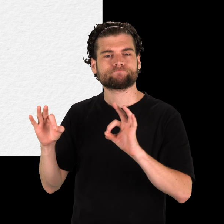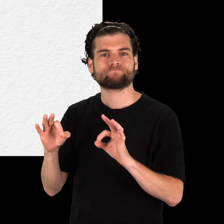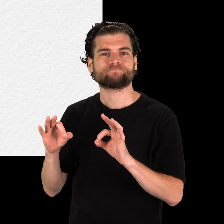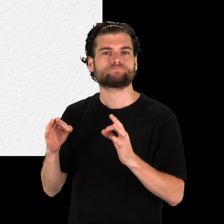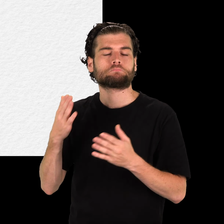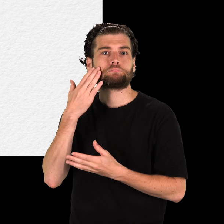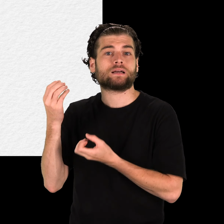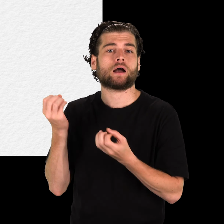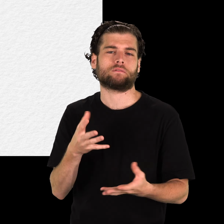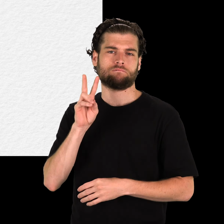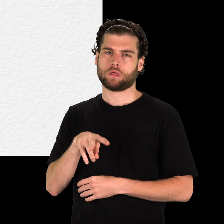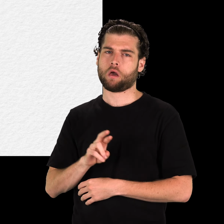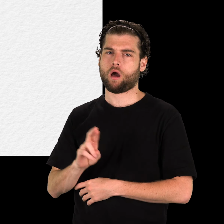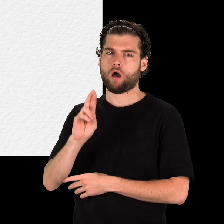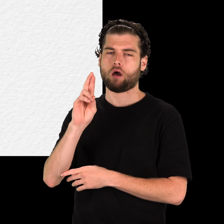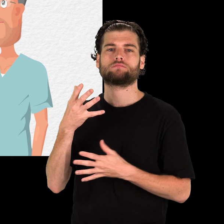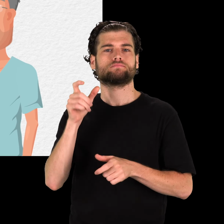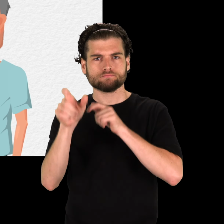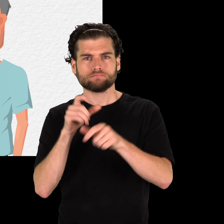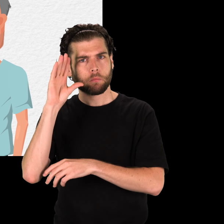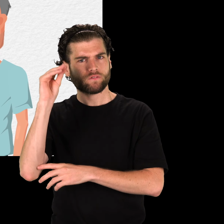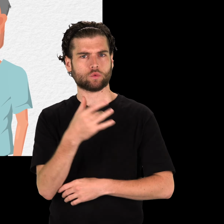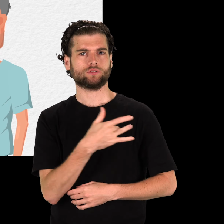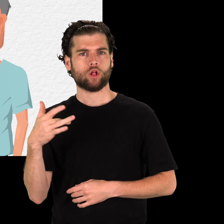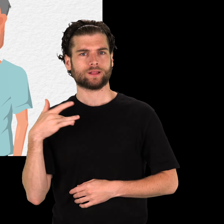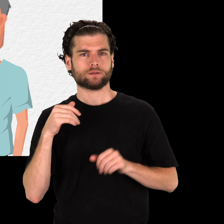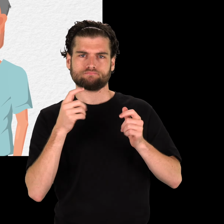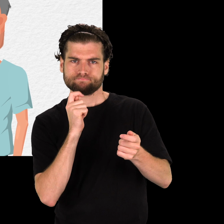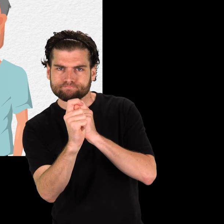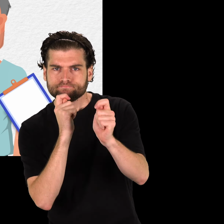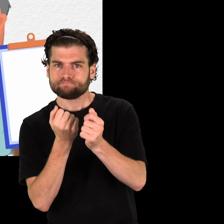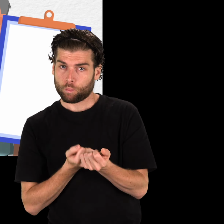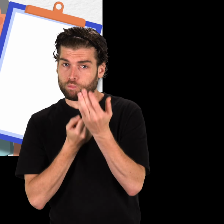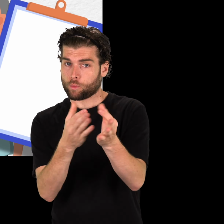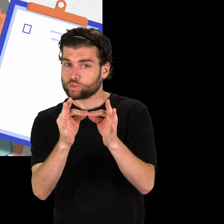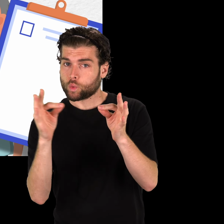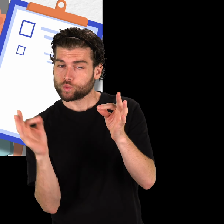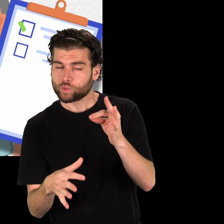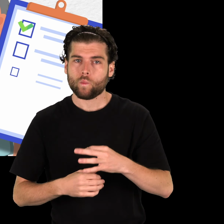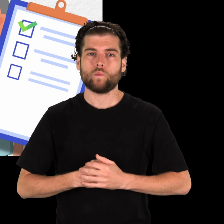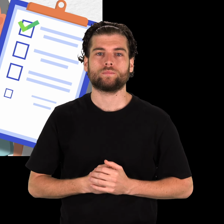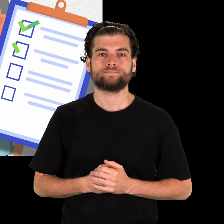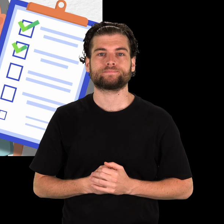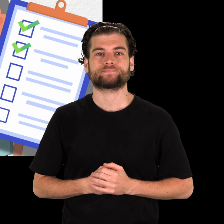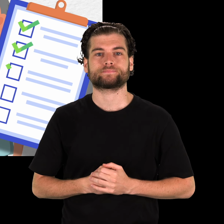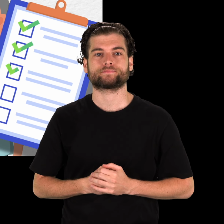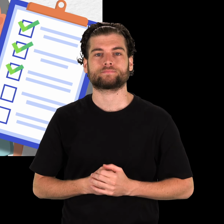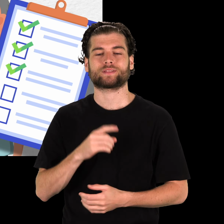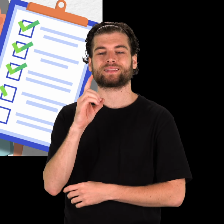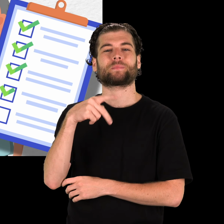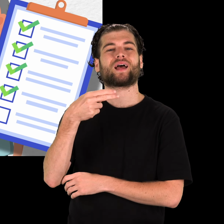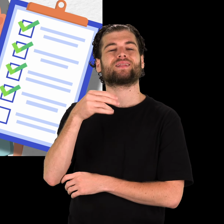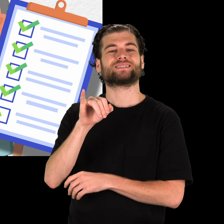de donner un résultat. Dans ce cas très rare, les professionnels de santé discuteront avec vous et proposeront